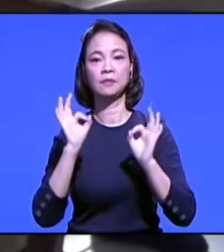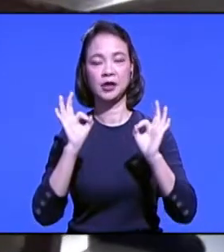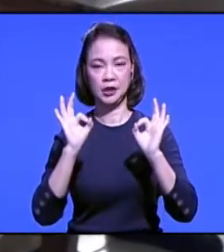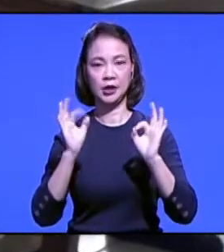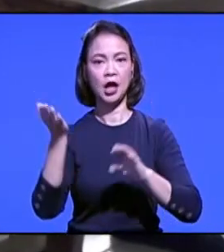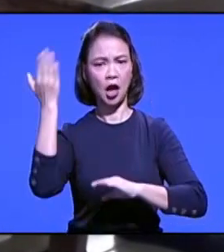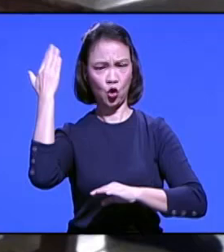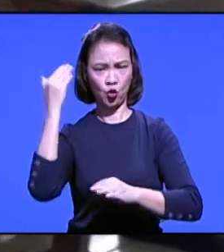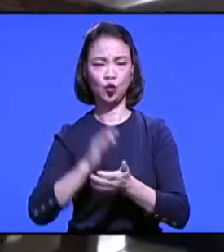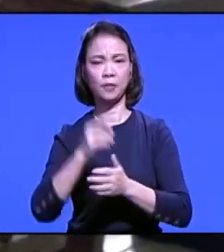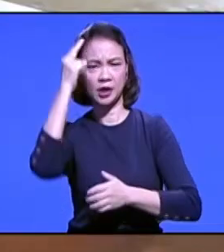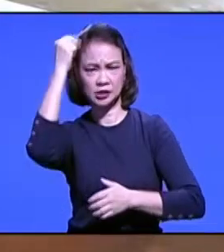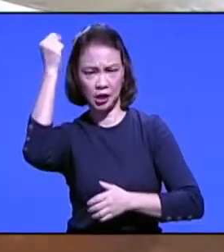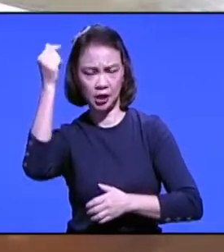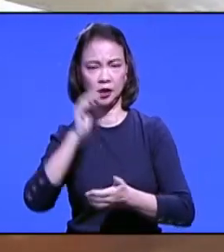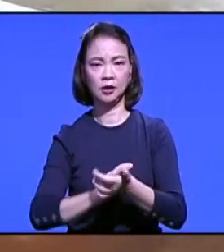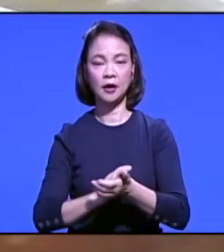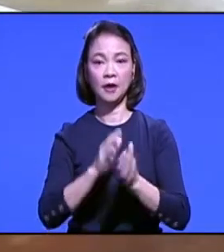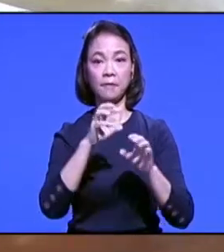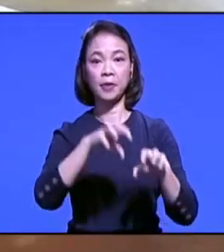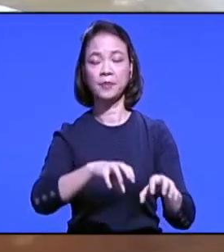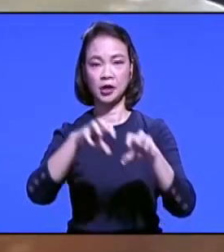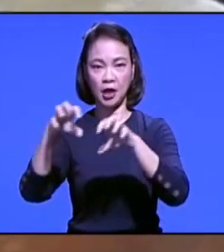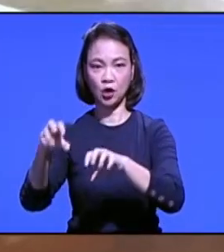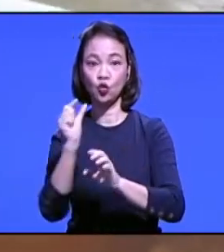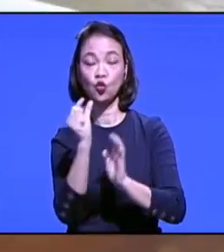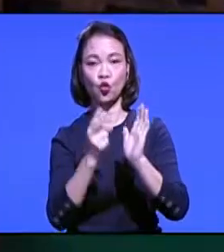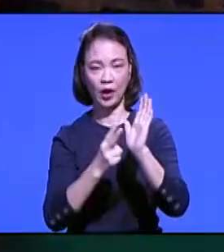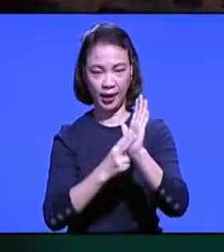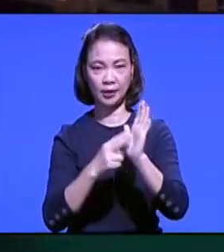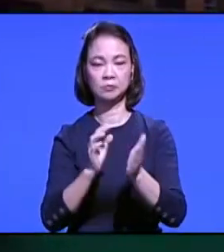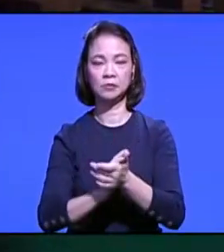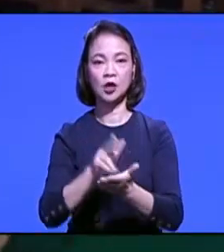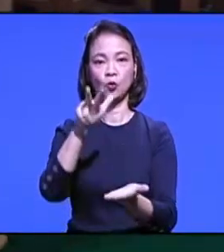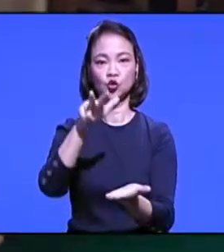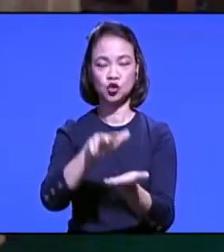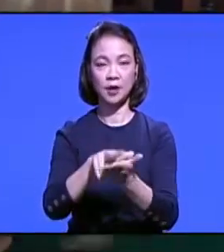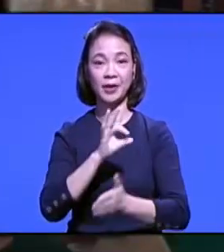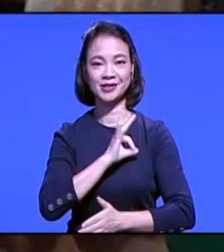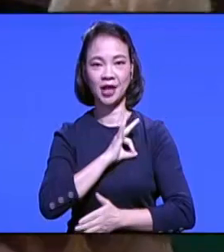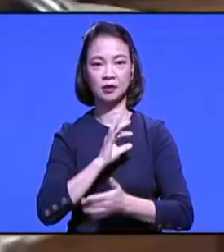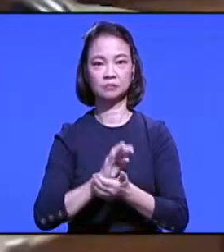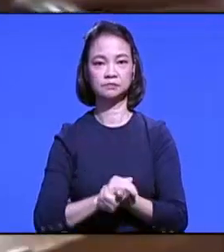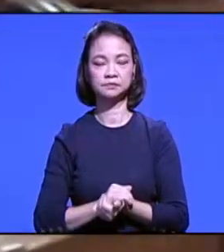menyebut pihaknya berencana melakukan desentralisasi ujian nasional sesuai keputusan Presiden.